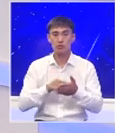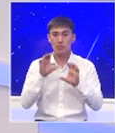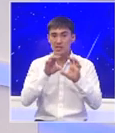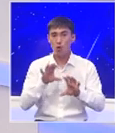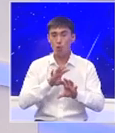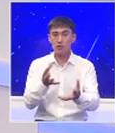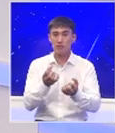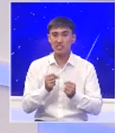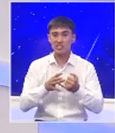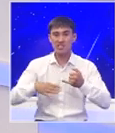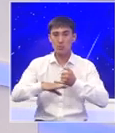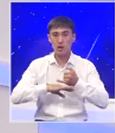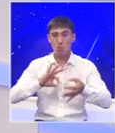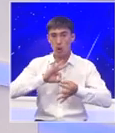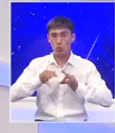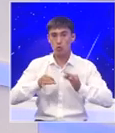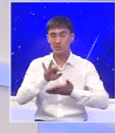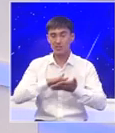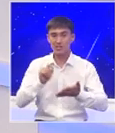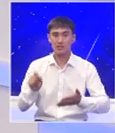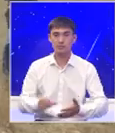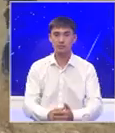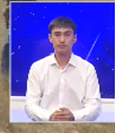незаконно захваченных земель. Подробности у Надежды Беловой.